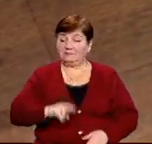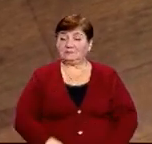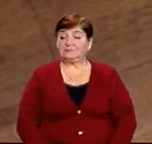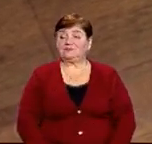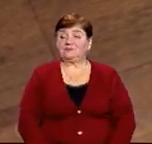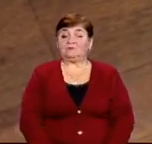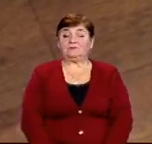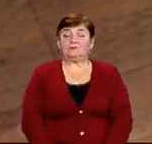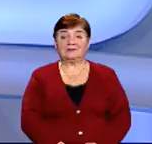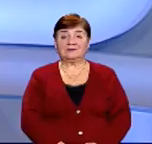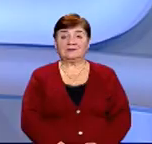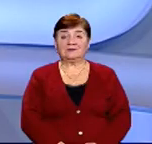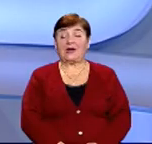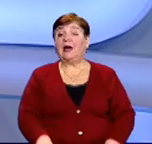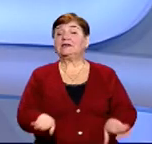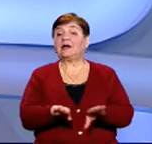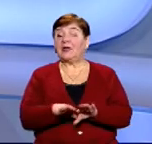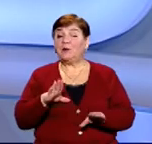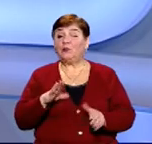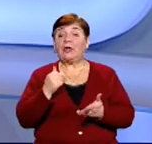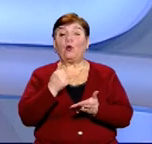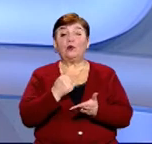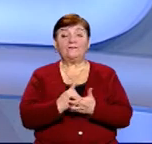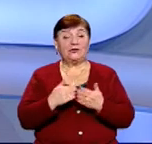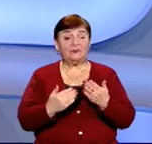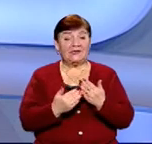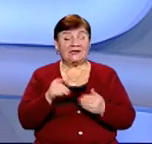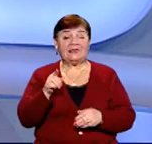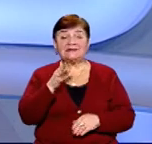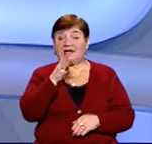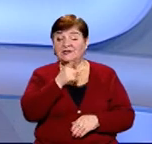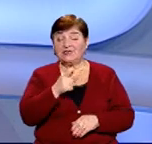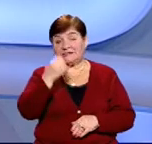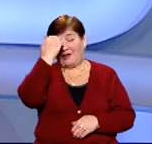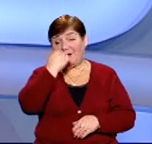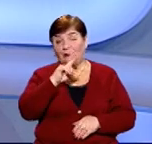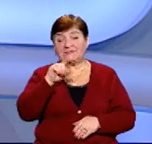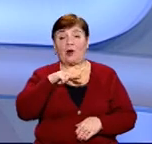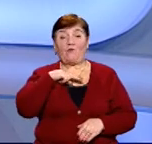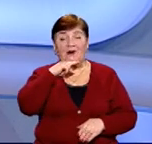Гісем. Новини на Суспільному. Такими були головні новини на цей час. Дякую за увагу.